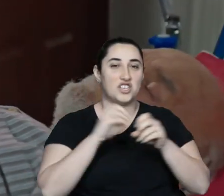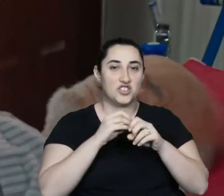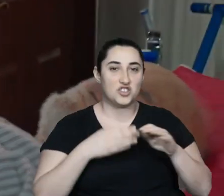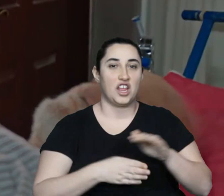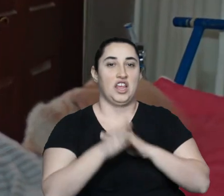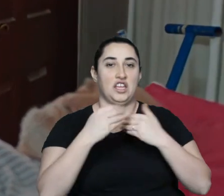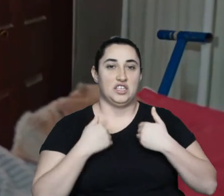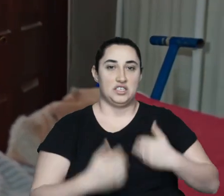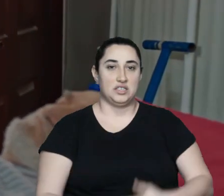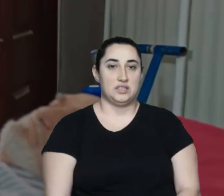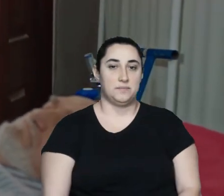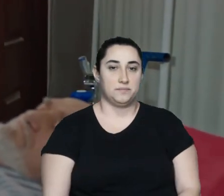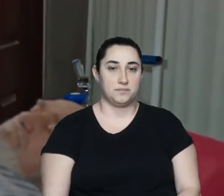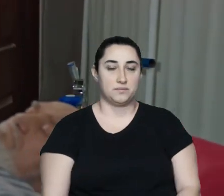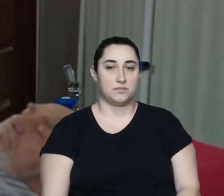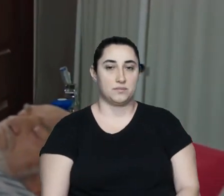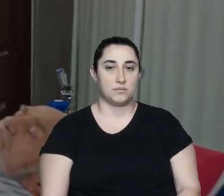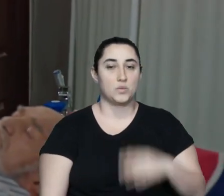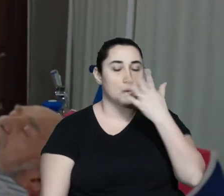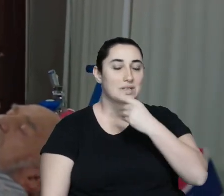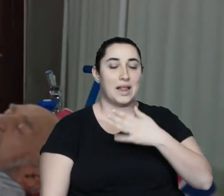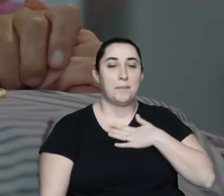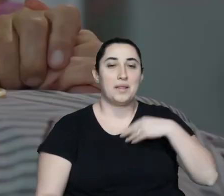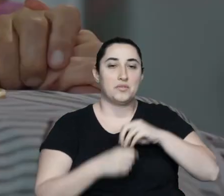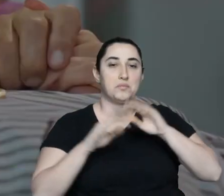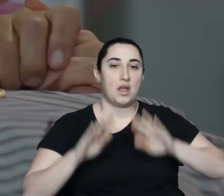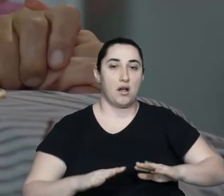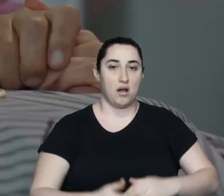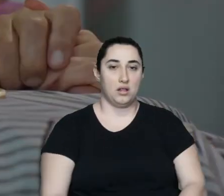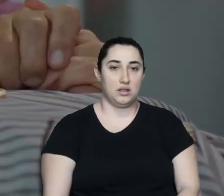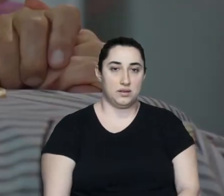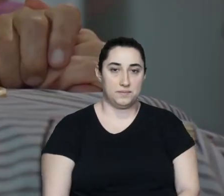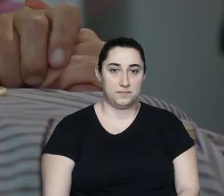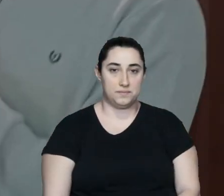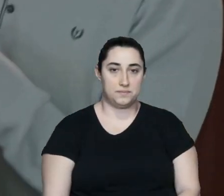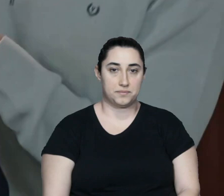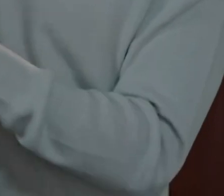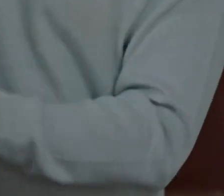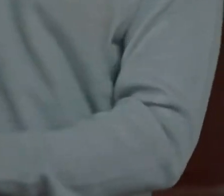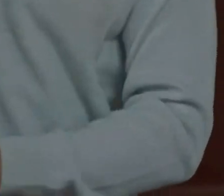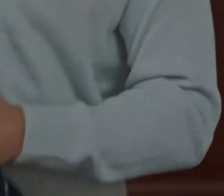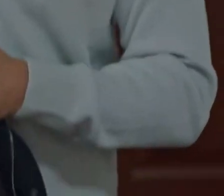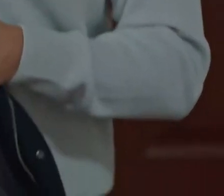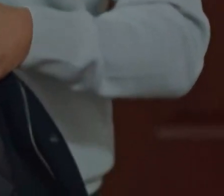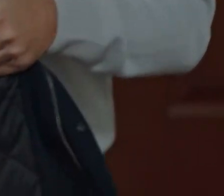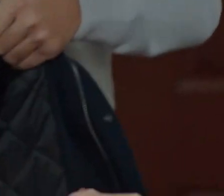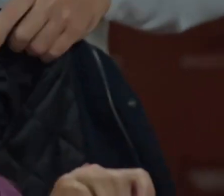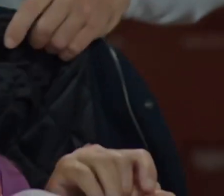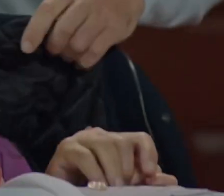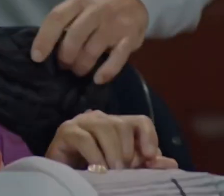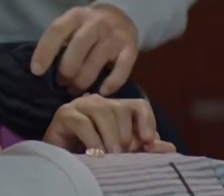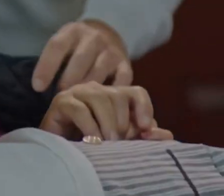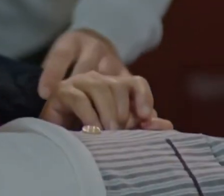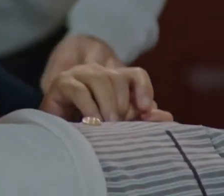kucakladım. Güzeller bende kaldı. İbrahim odanın kapısını açtı. Faik'le Burcu'ya bakıyor.